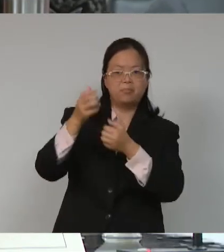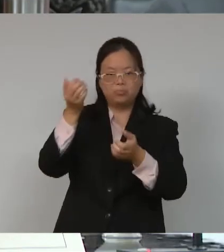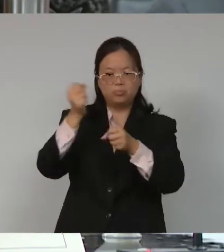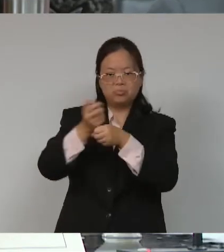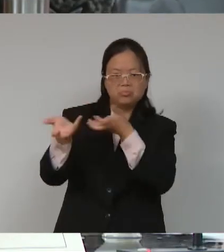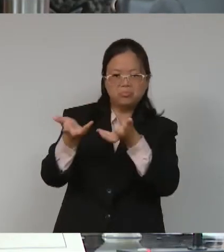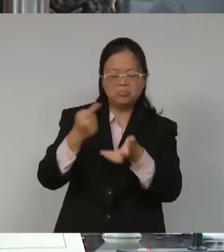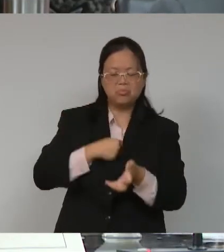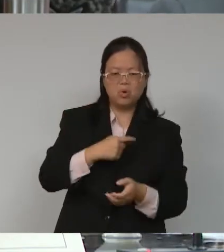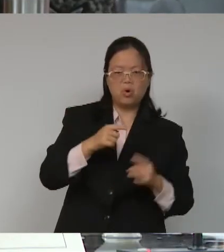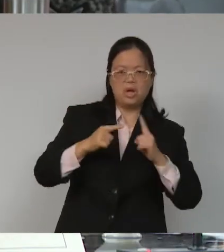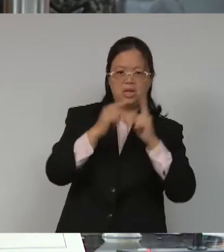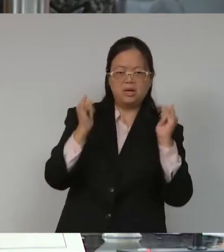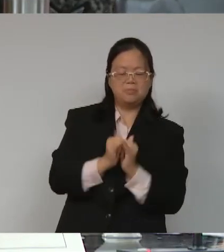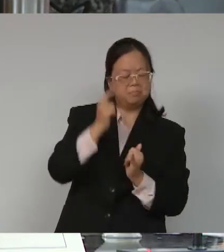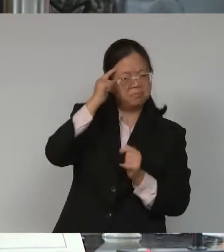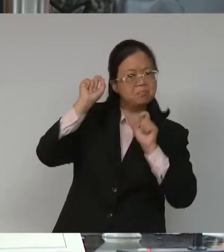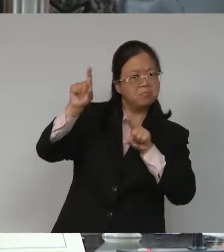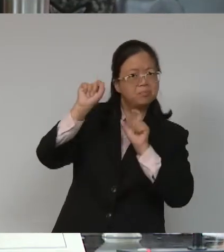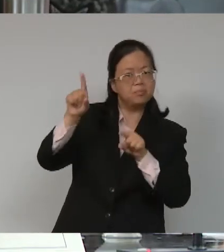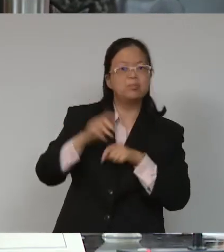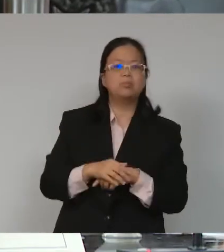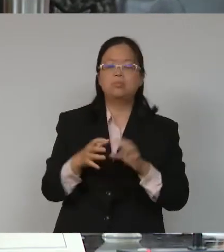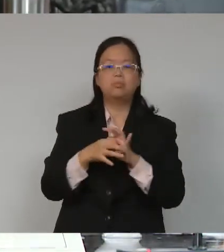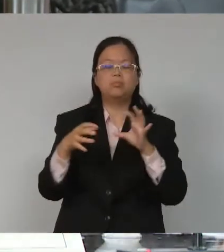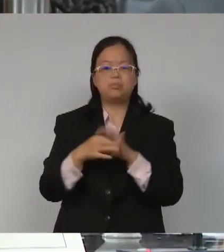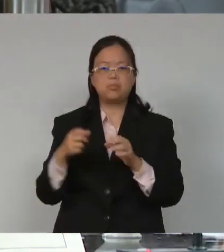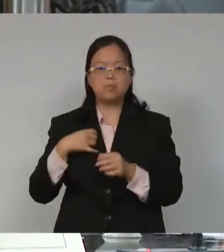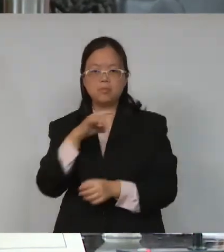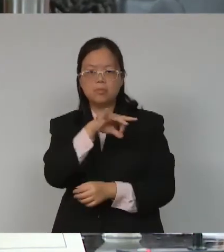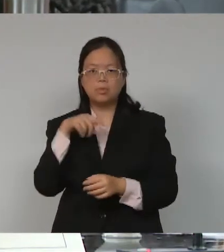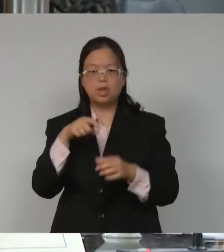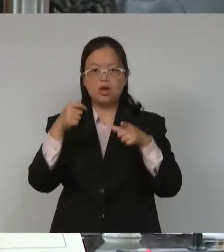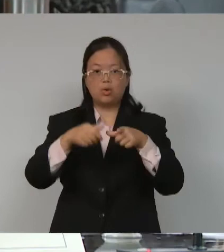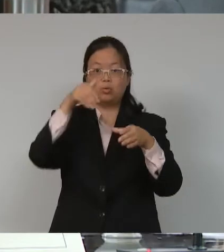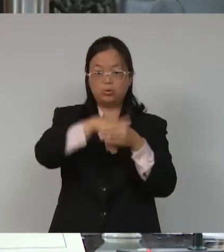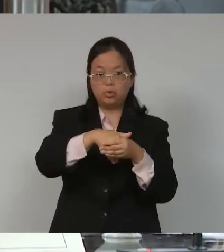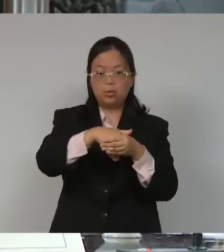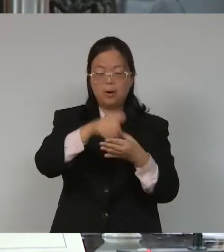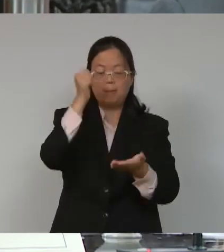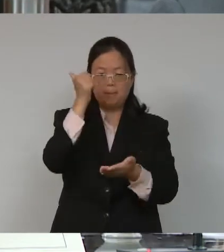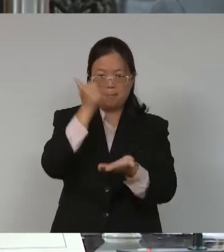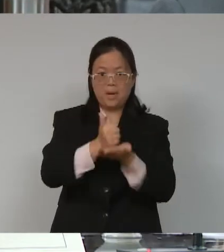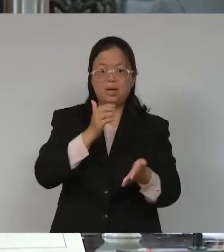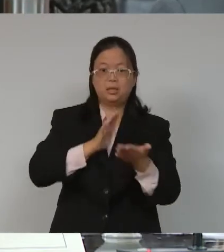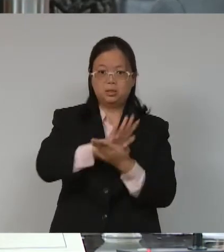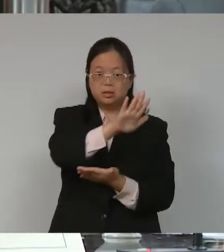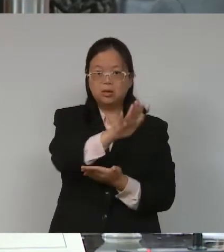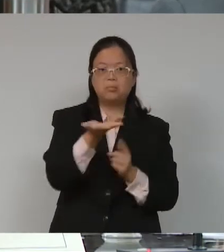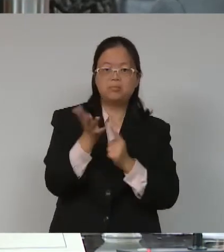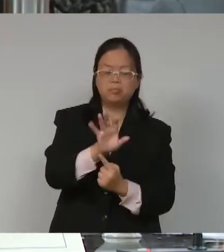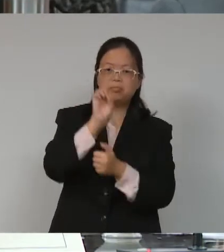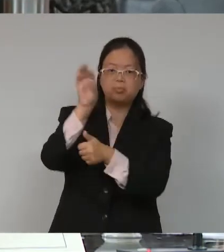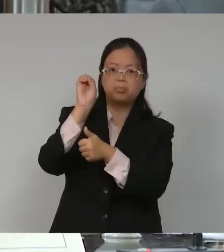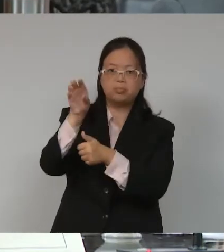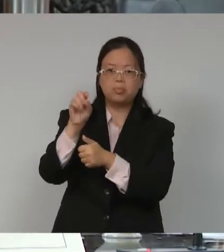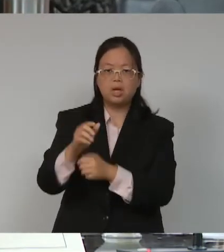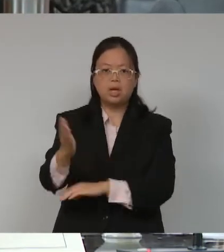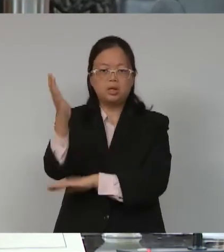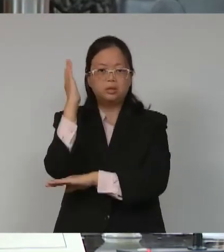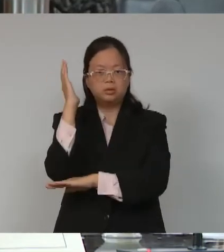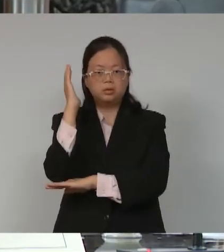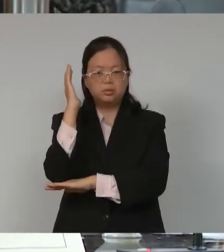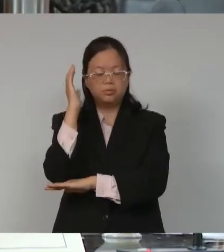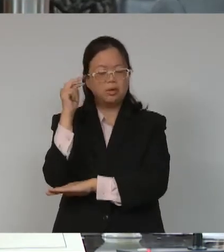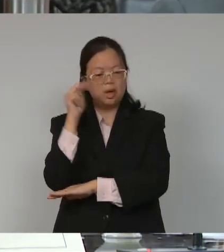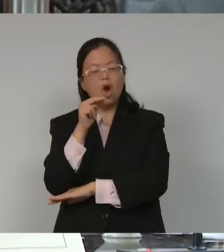方式，让公投的结果出来之后呢，立法机关呢能够本于公投的一个这个原则，立法